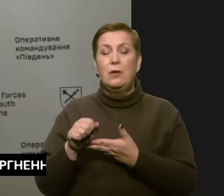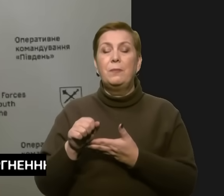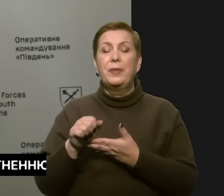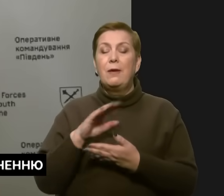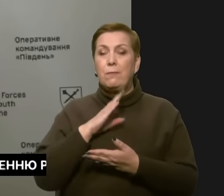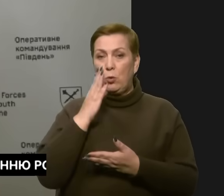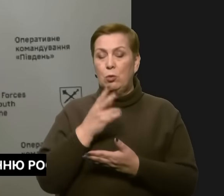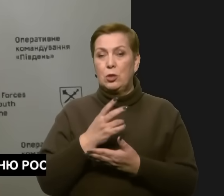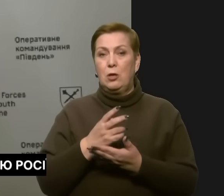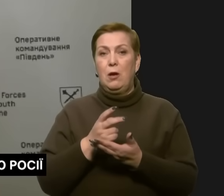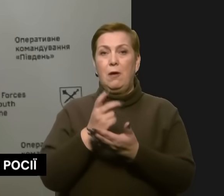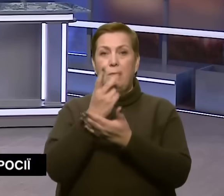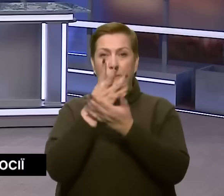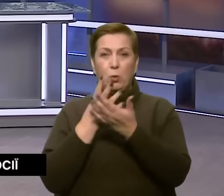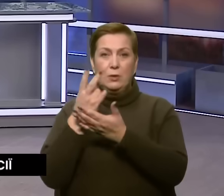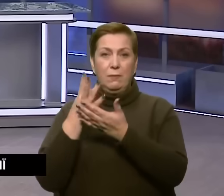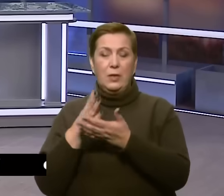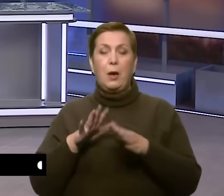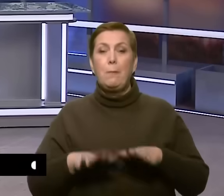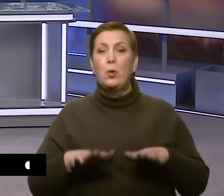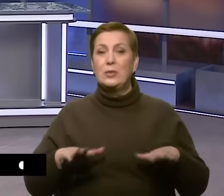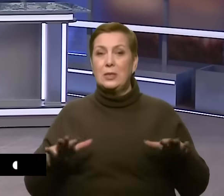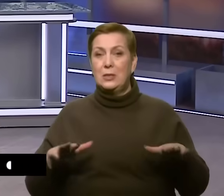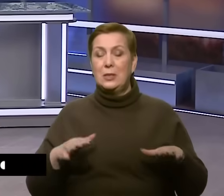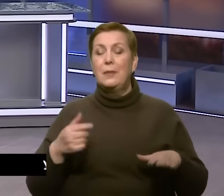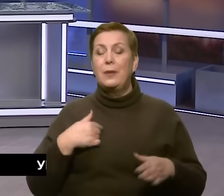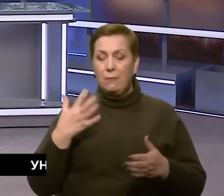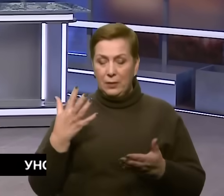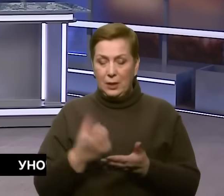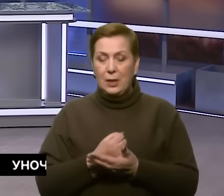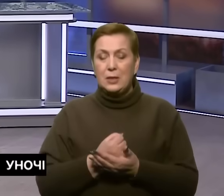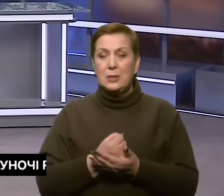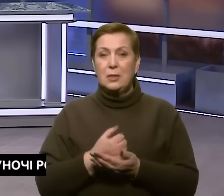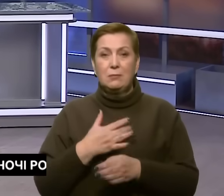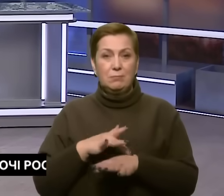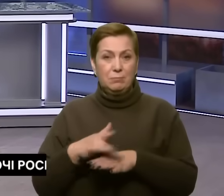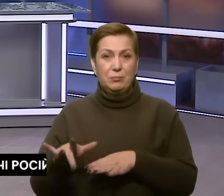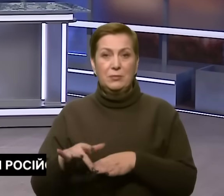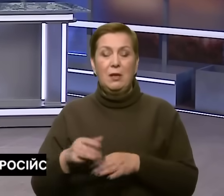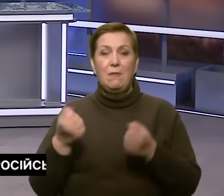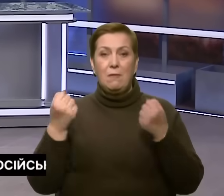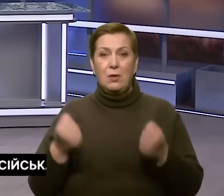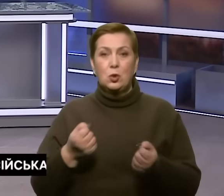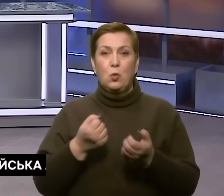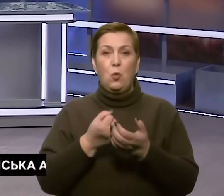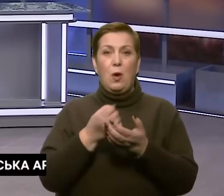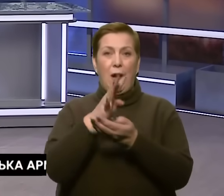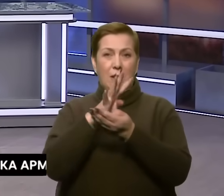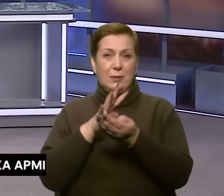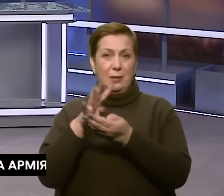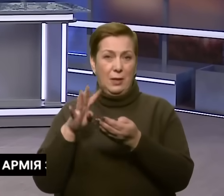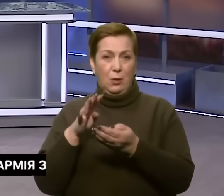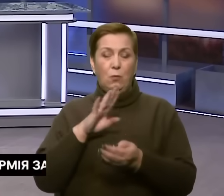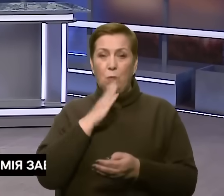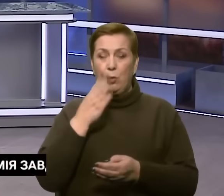Нам вдається вибивати до кількох одиниць важкої артилерії ворога і